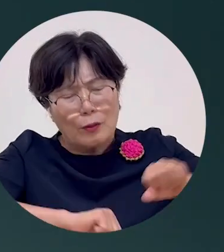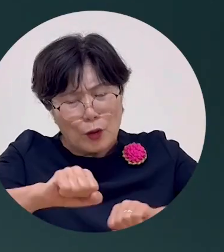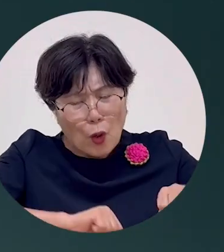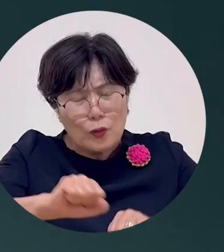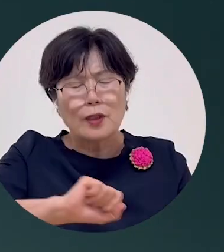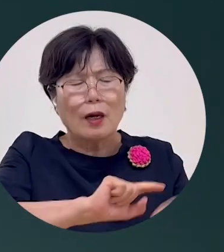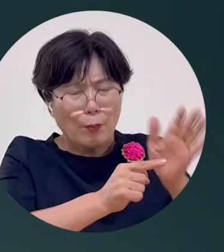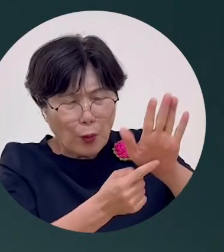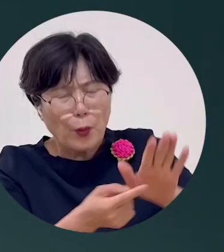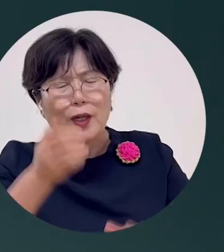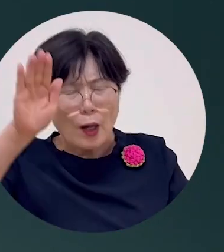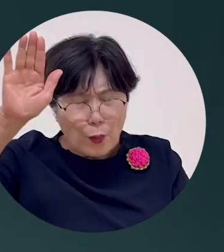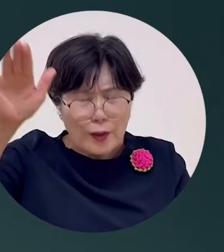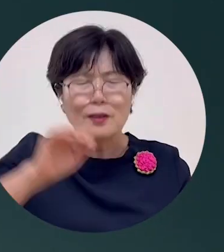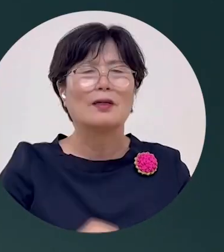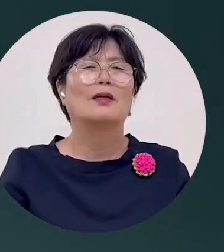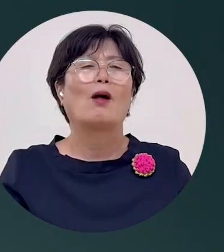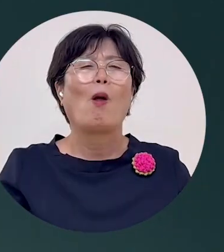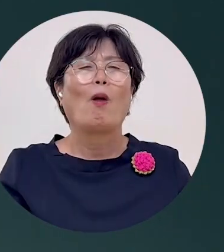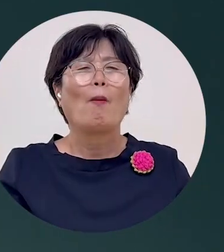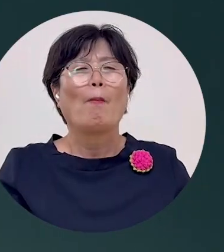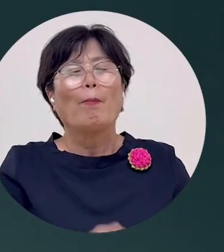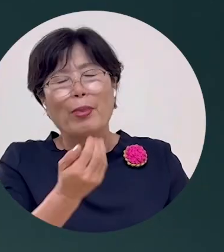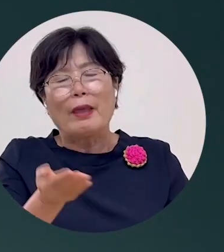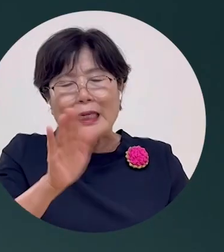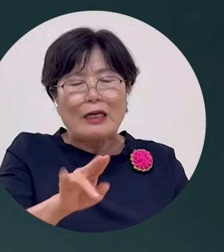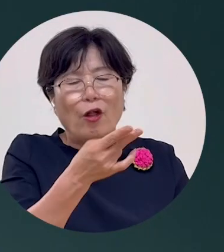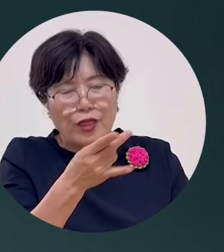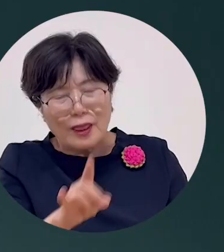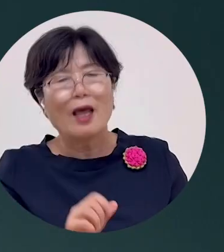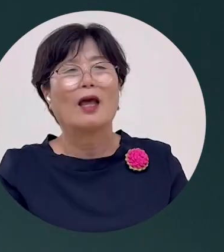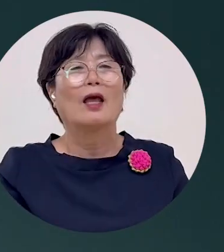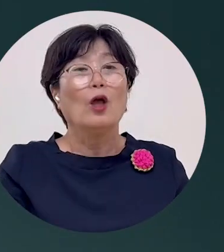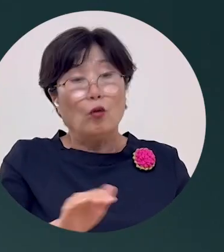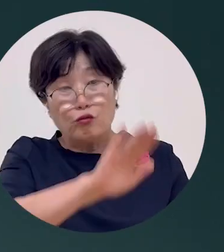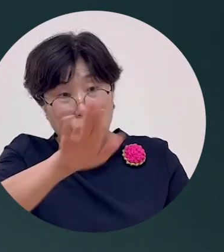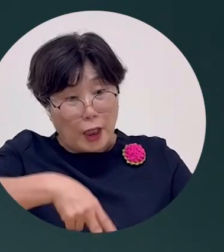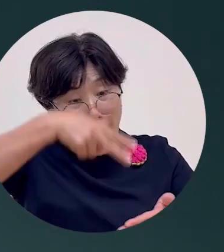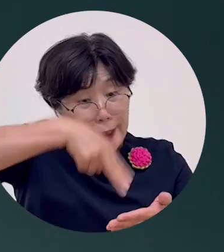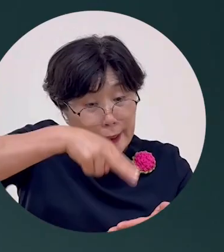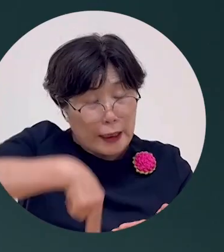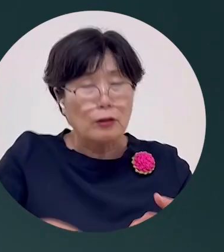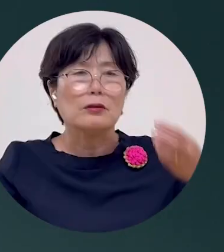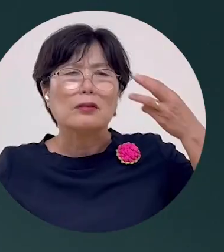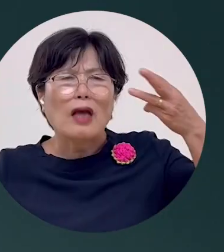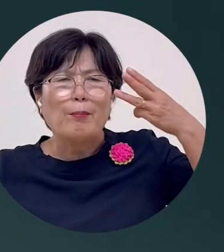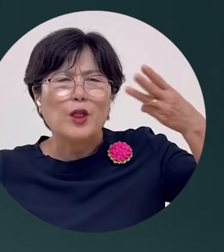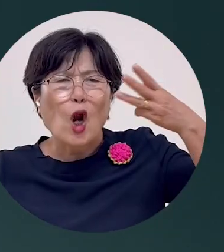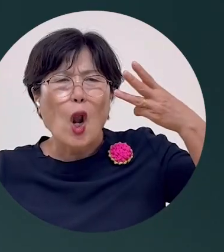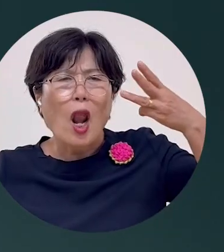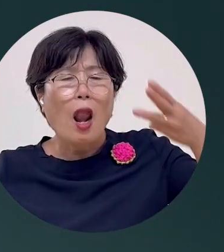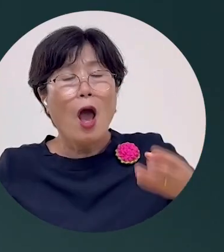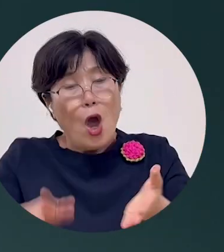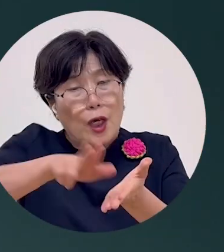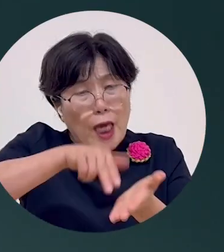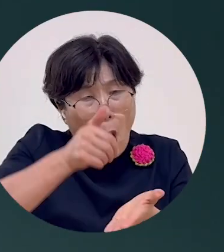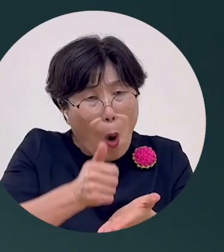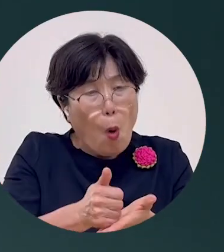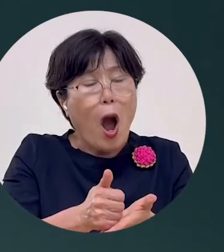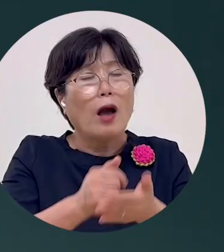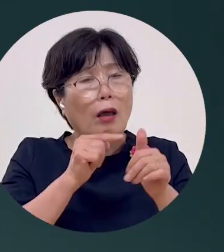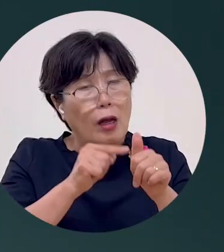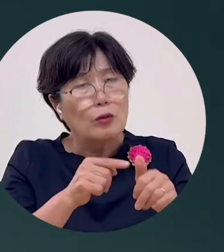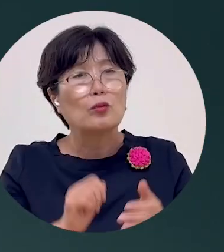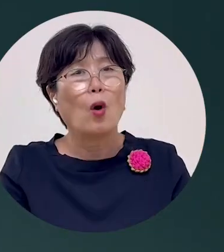있습니다. 그런데 오늘 우리가 읽은 3절에서 여호와 하나님께서